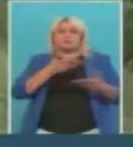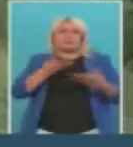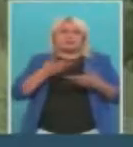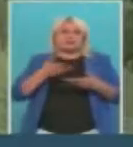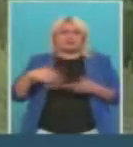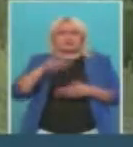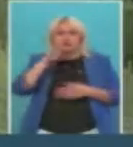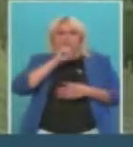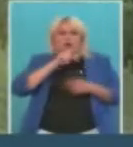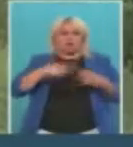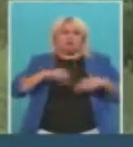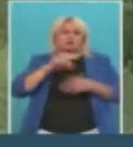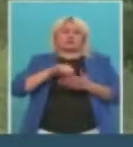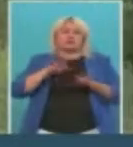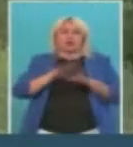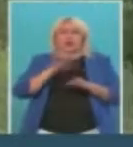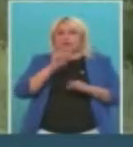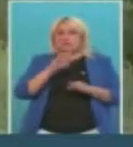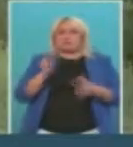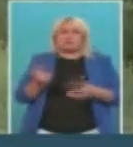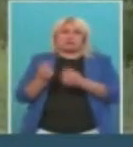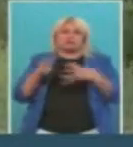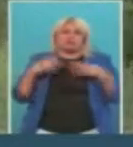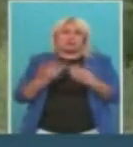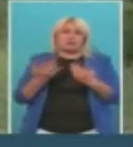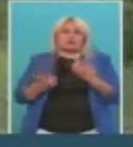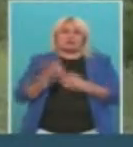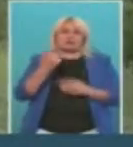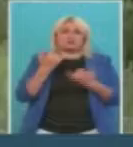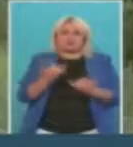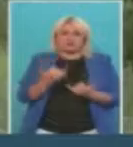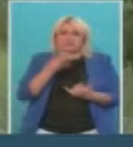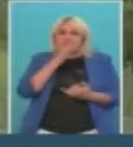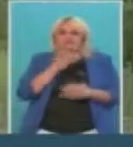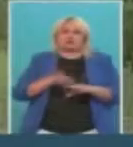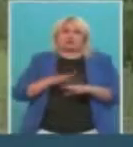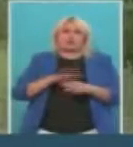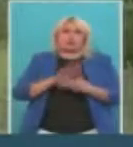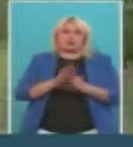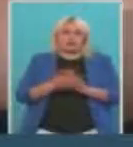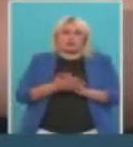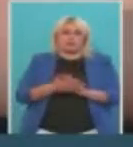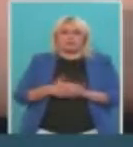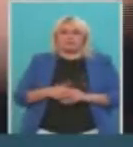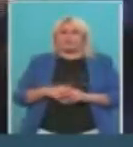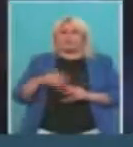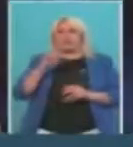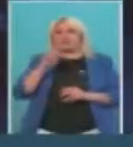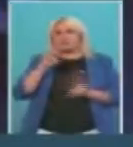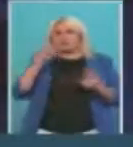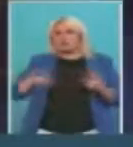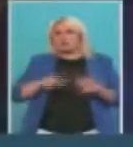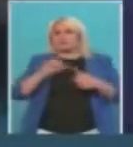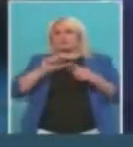все госорганы для участия в таких акциях, поддержать семьи, которые оказались в данный момент в тяжелом положении материальном. Акция «Дорога в школу»